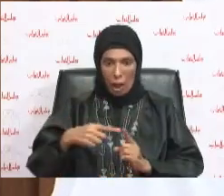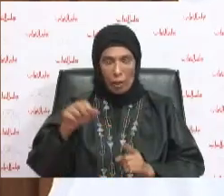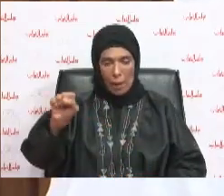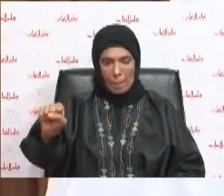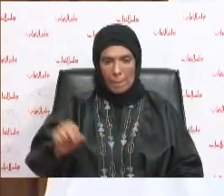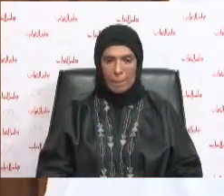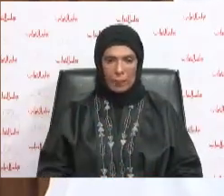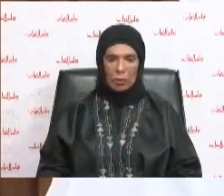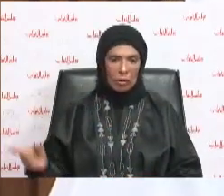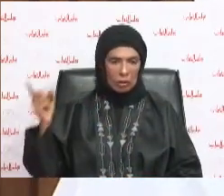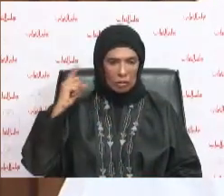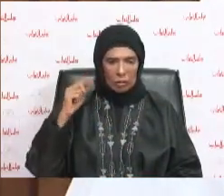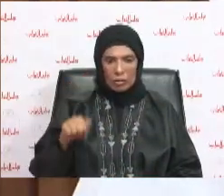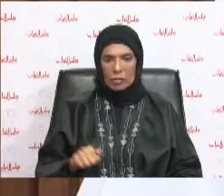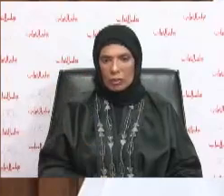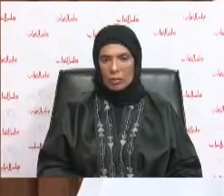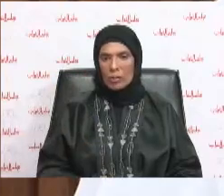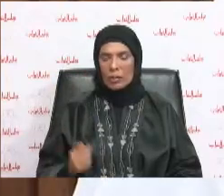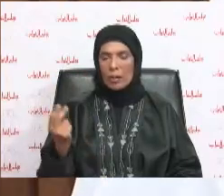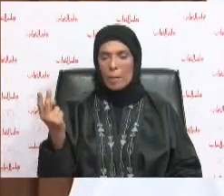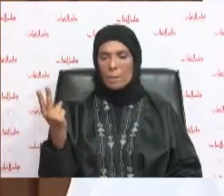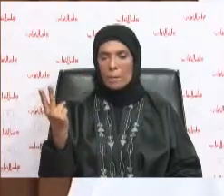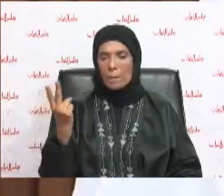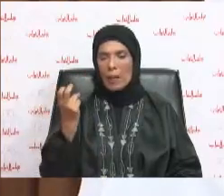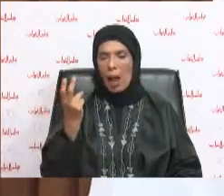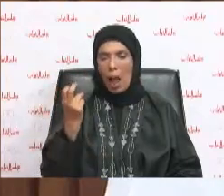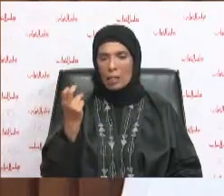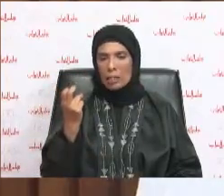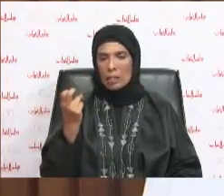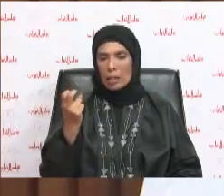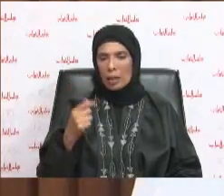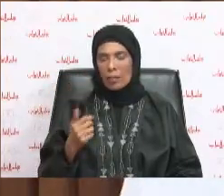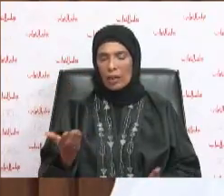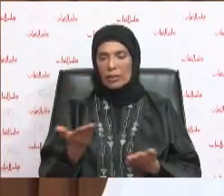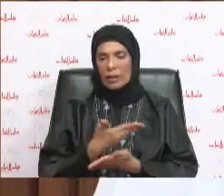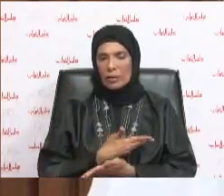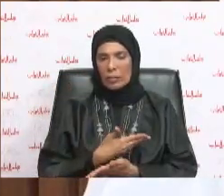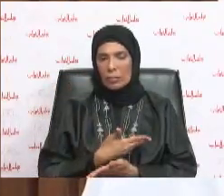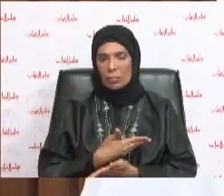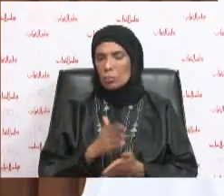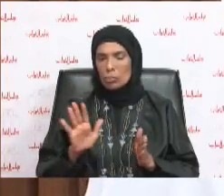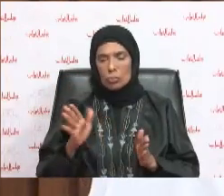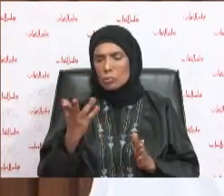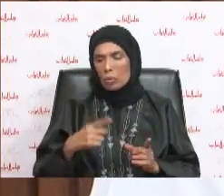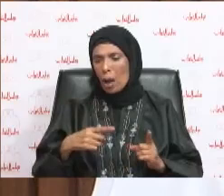أنا سمعت أننا نبي نوصل إلى 200 اتفاقية، هل إذا وصلنا إلى 200 اتفاقية طيب